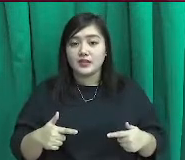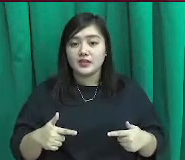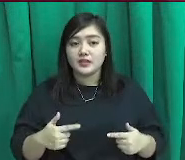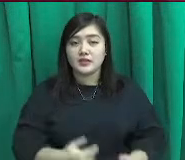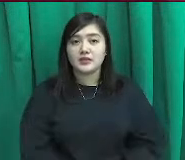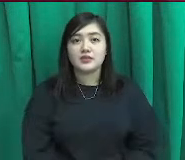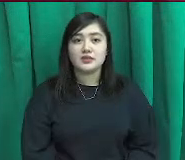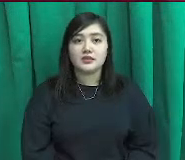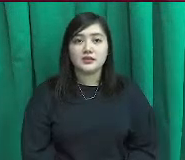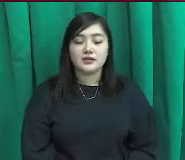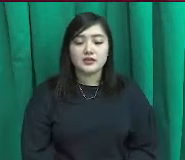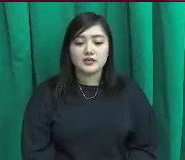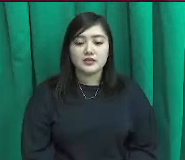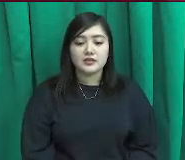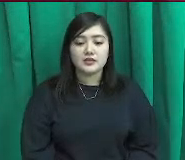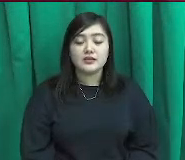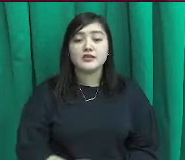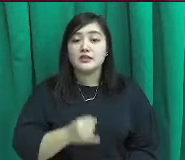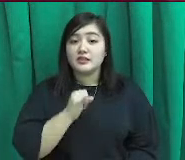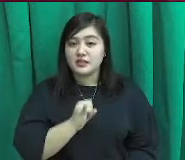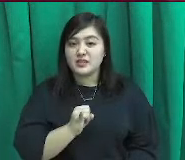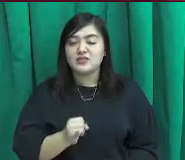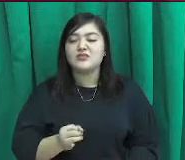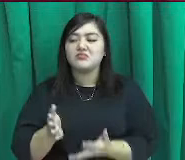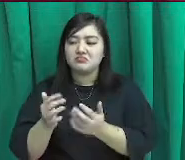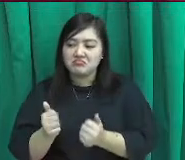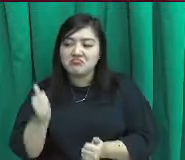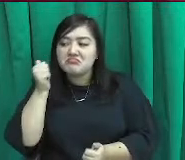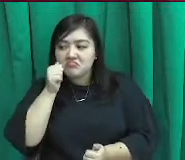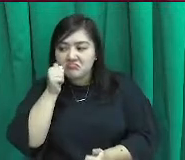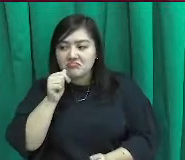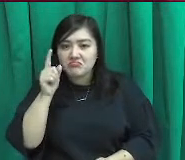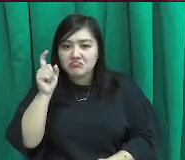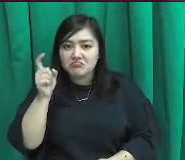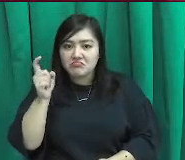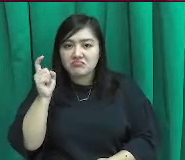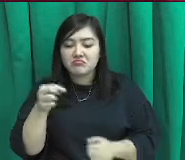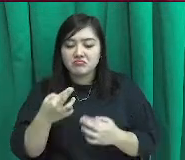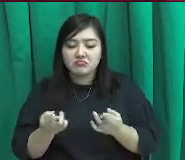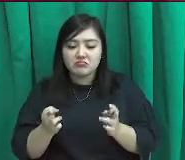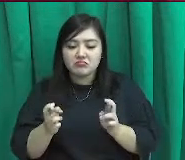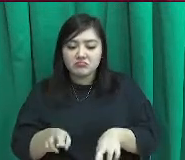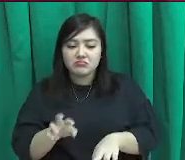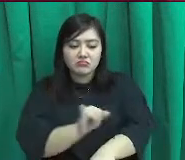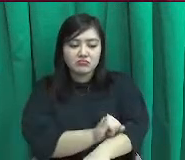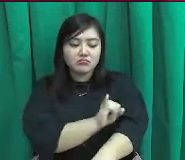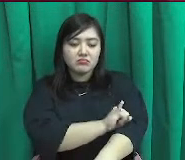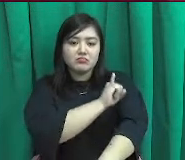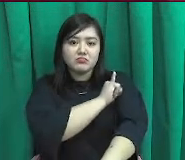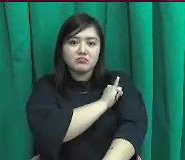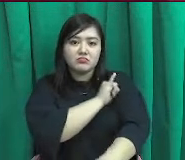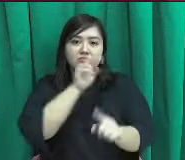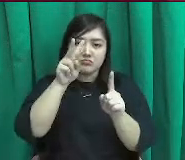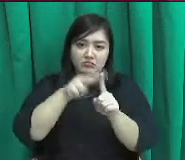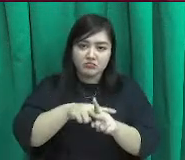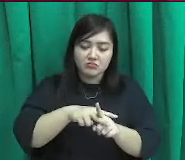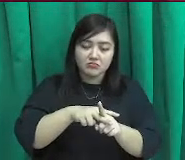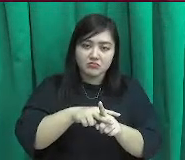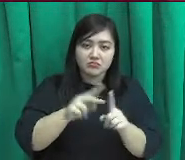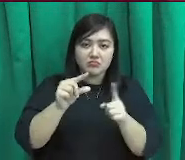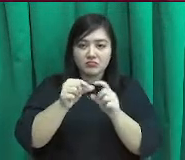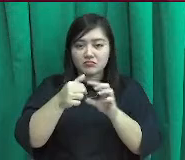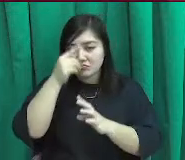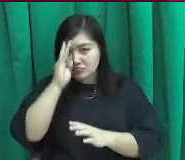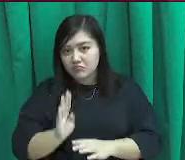sa sinarinig natin doon sa pag-aapura. Pagdating sa pagtanggap ng salita ng Diyos at pag-apply ng salita ng Diyos. Pero kita nyo